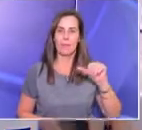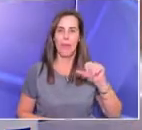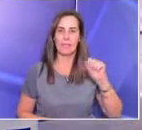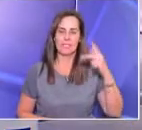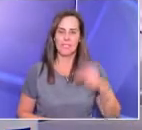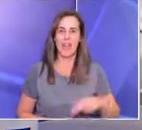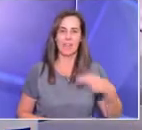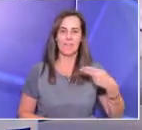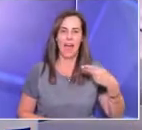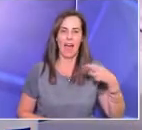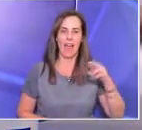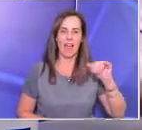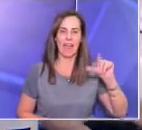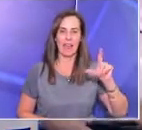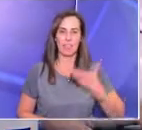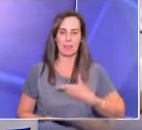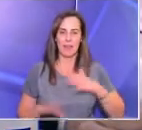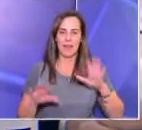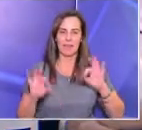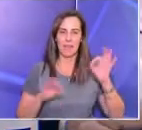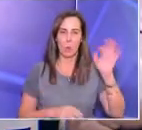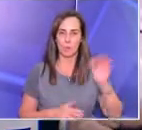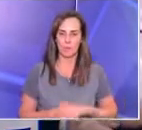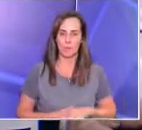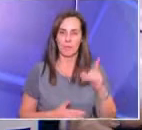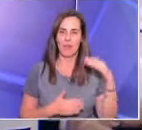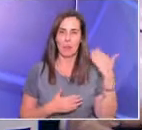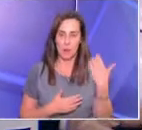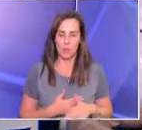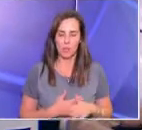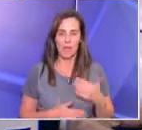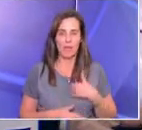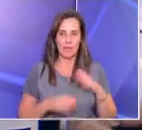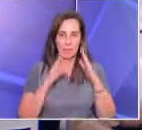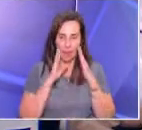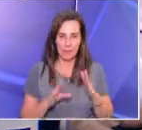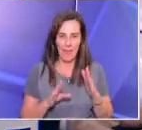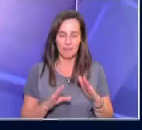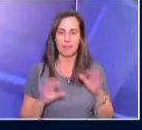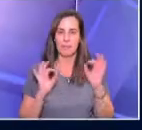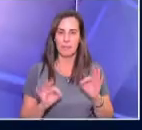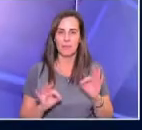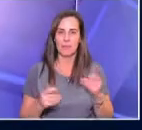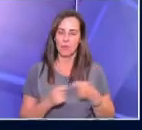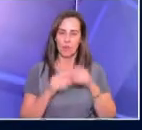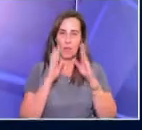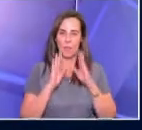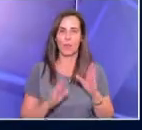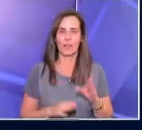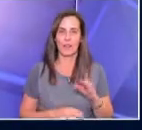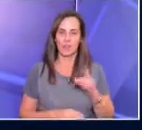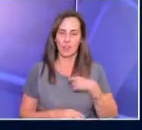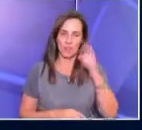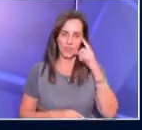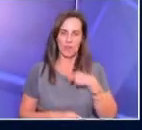ממנו, אסף, לא היה מגיע, חולדאי נצח. לא, אבל בסופו של דבר, אני מאמין לגמרי, זה עניין של אמונה. אמנם, אבל אני